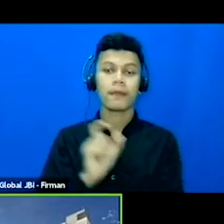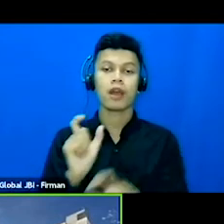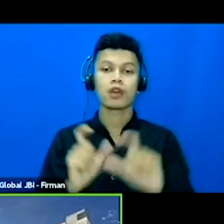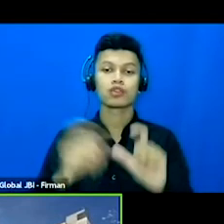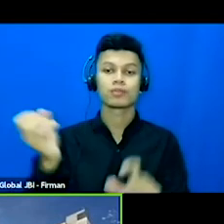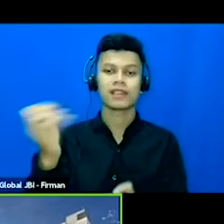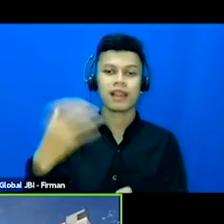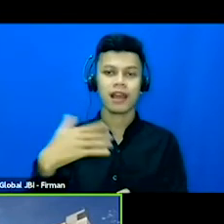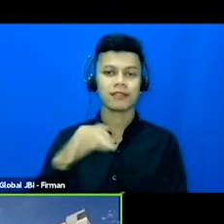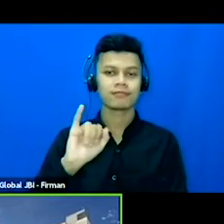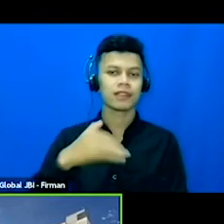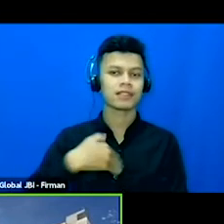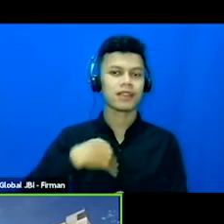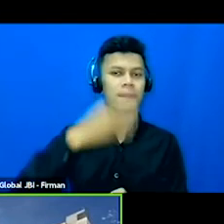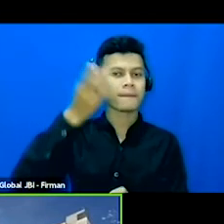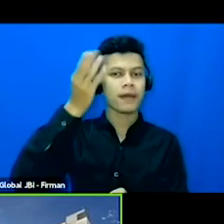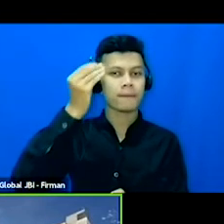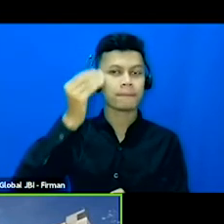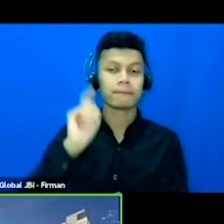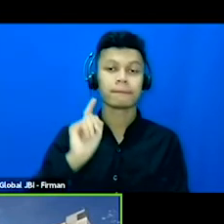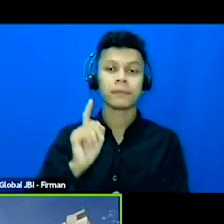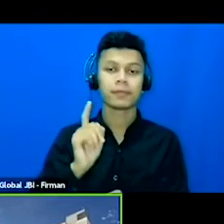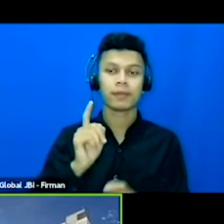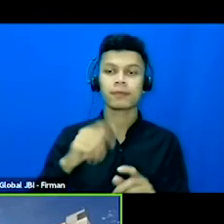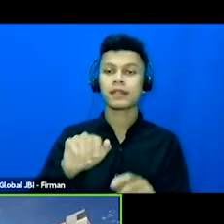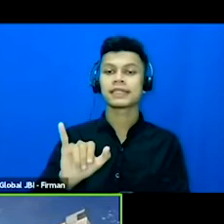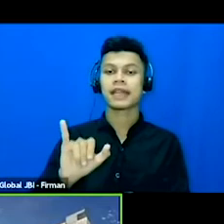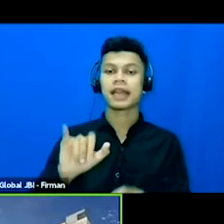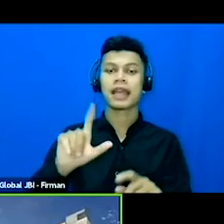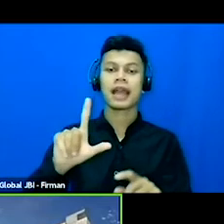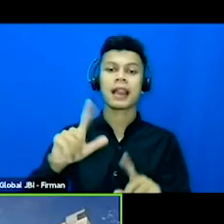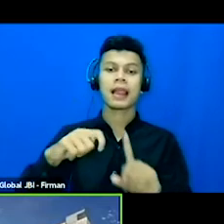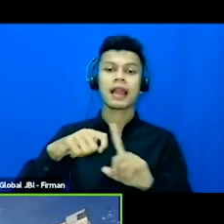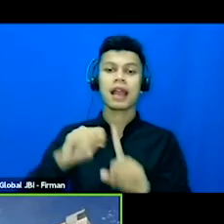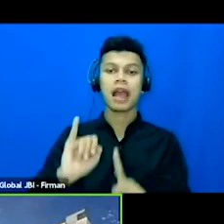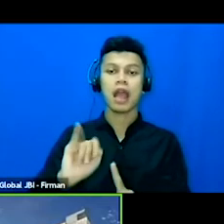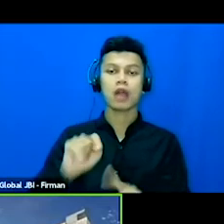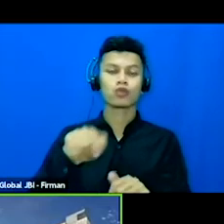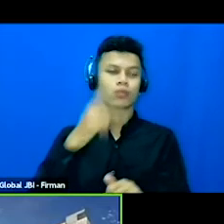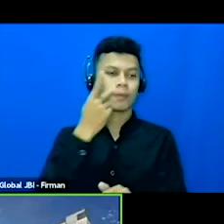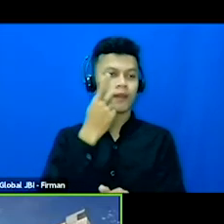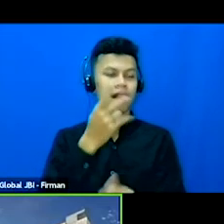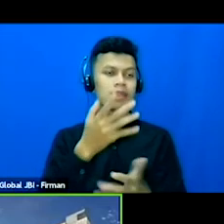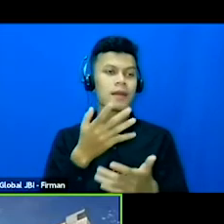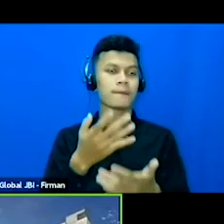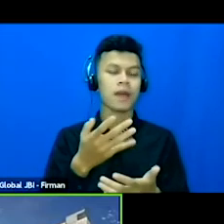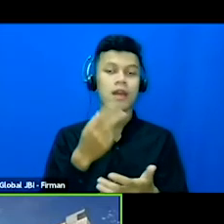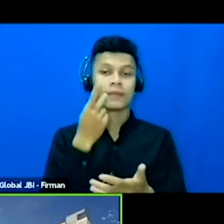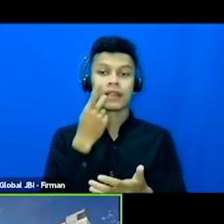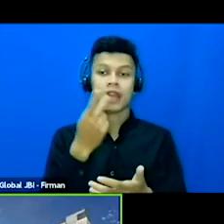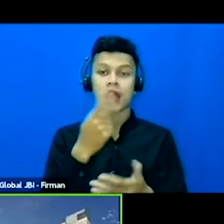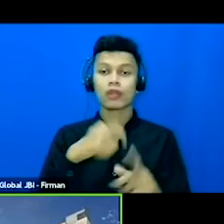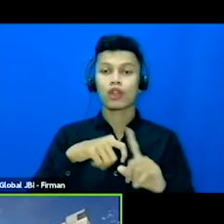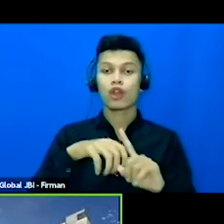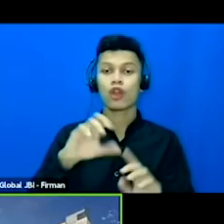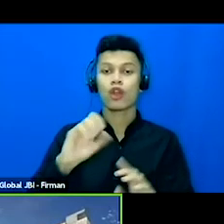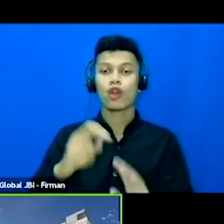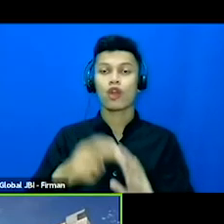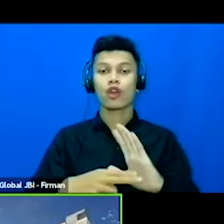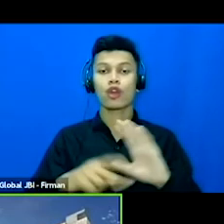memahami betul karena darning YLKI itu lebih melihat pada ke konsumen Perlindungan